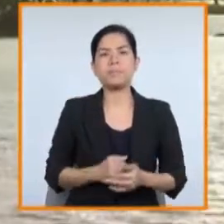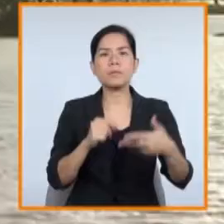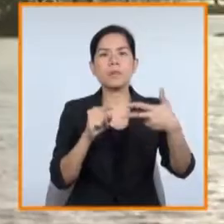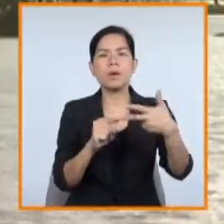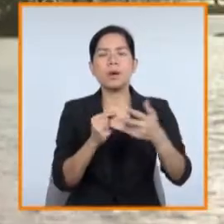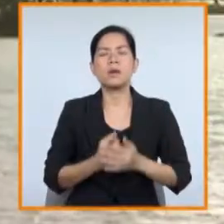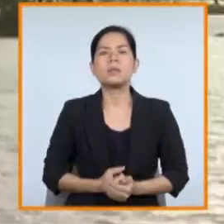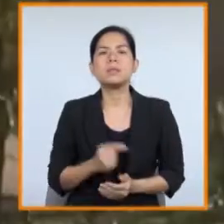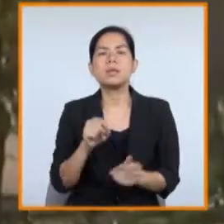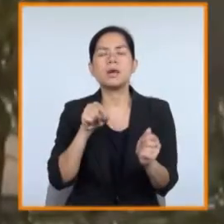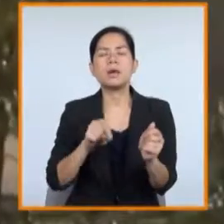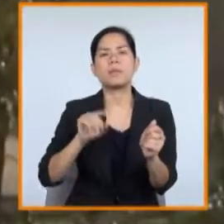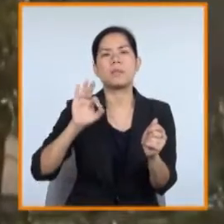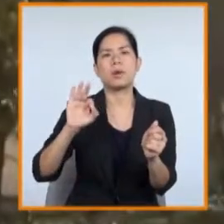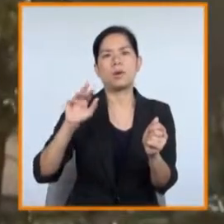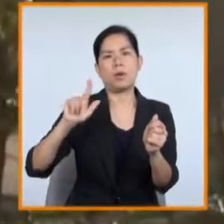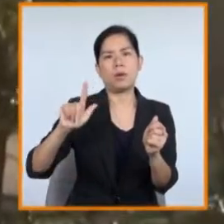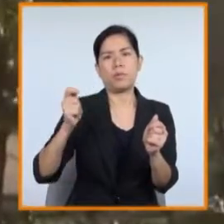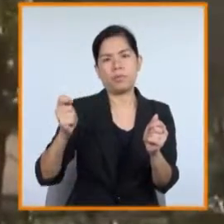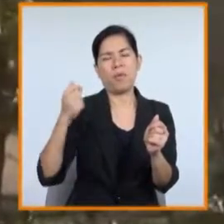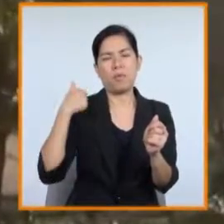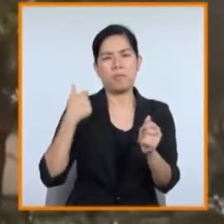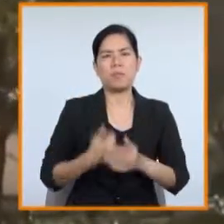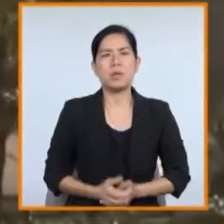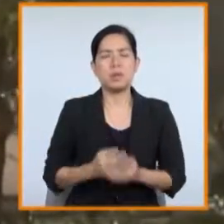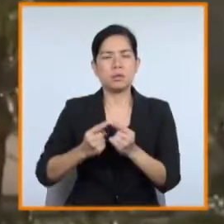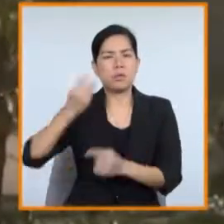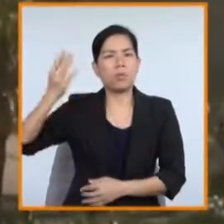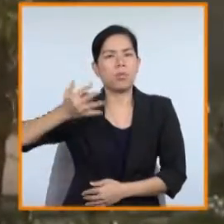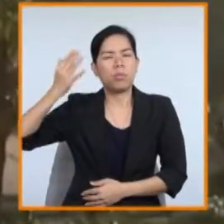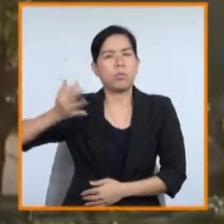ายุโซนร้อนเฮอร์มีนค่ะผู้ว่าการรัฐฟลอริดาประกาศภาวะ